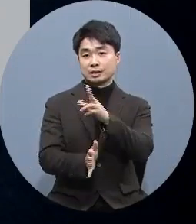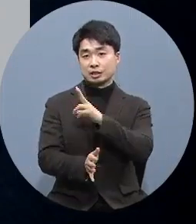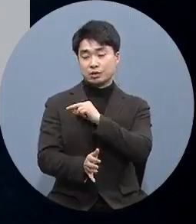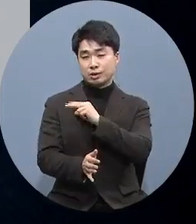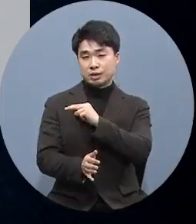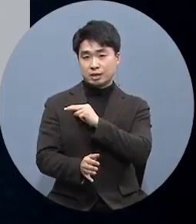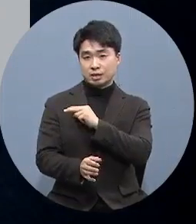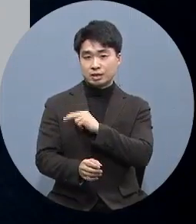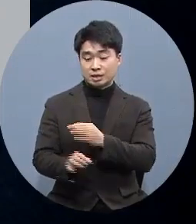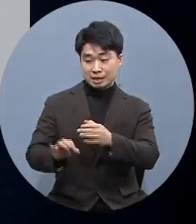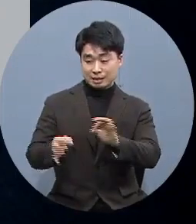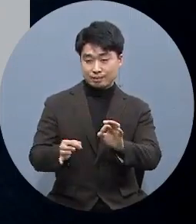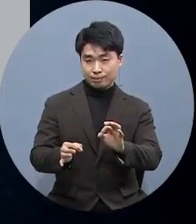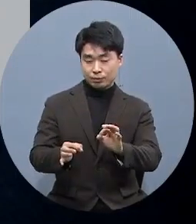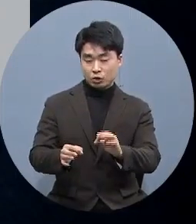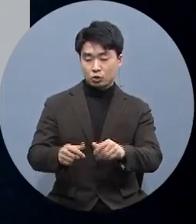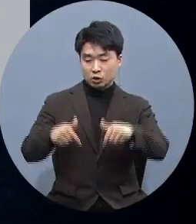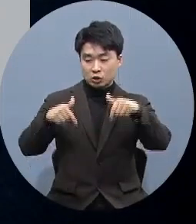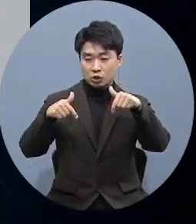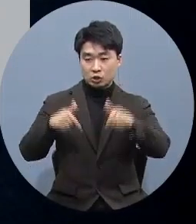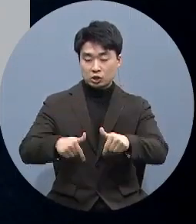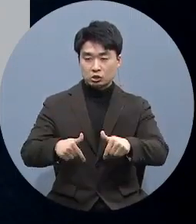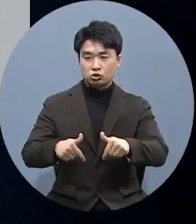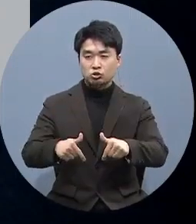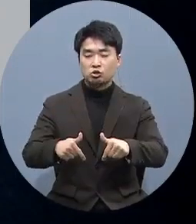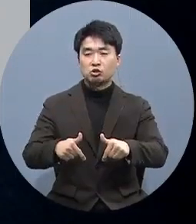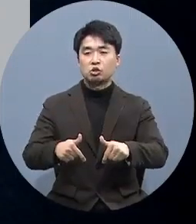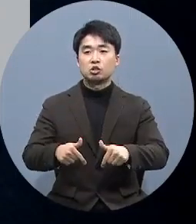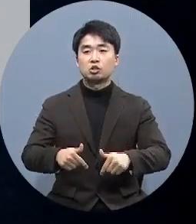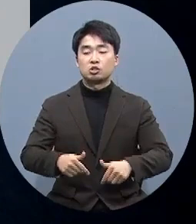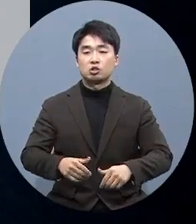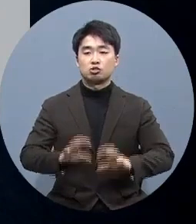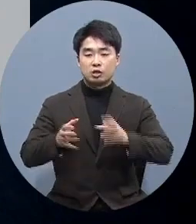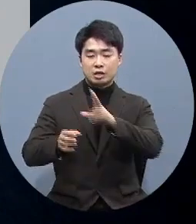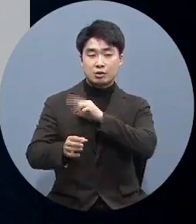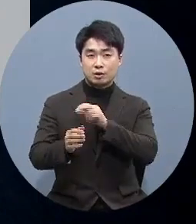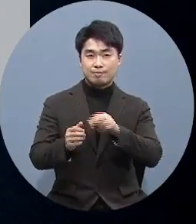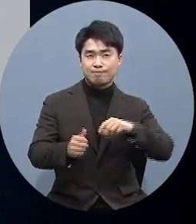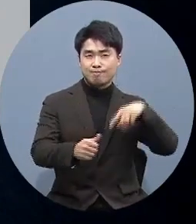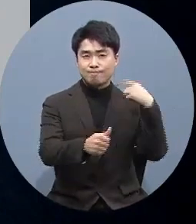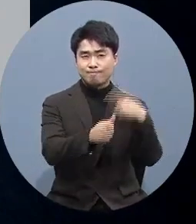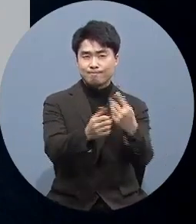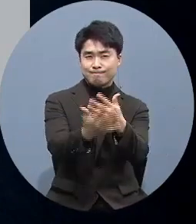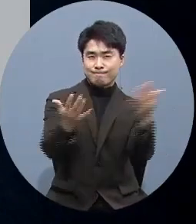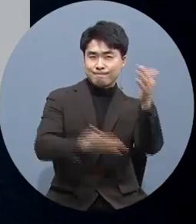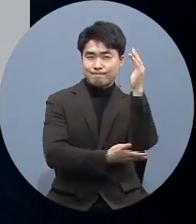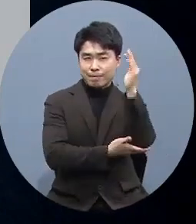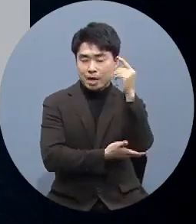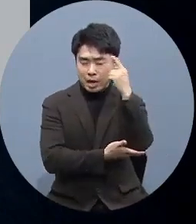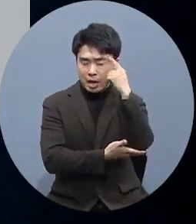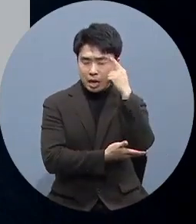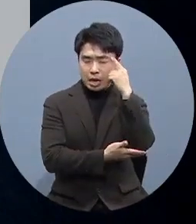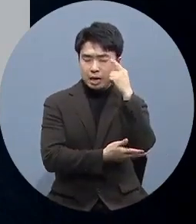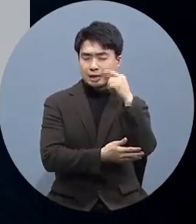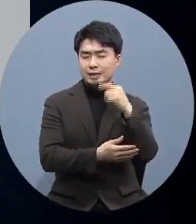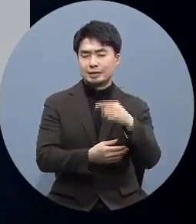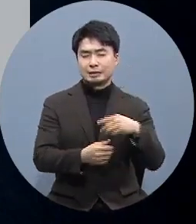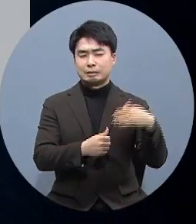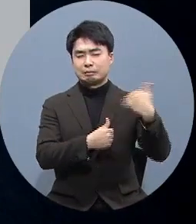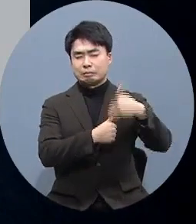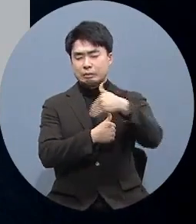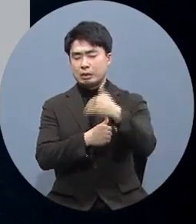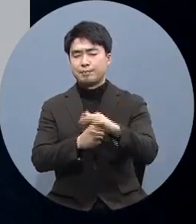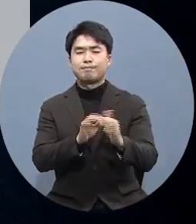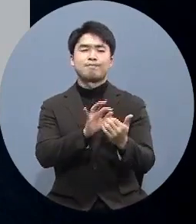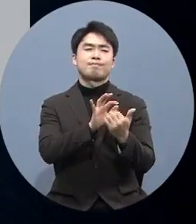시원과 구청장을는 기회을 정했다가 내총은 막야 한다는 주위에 마음을려